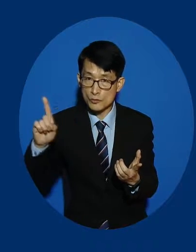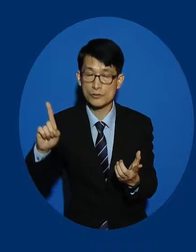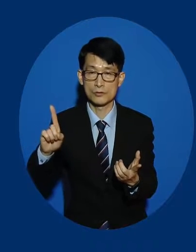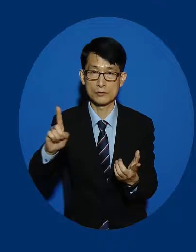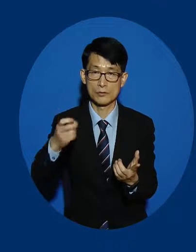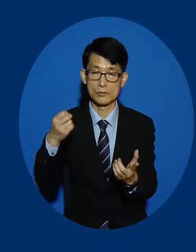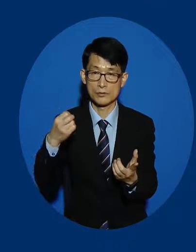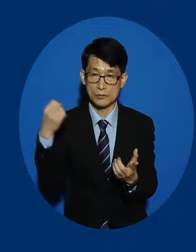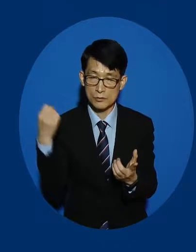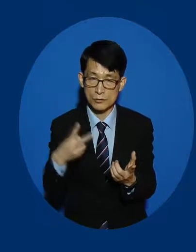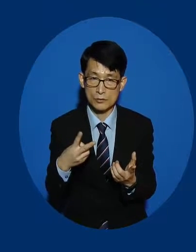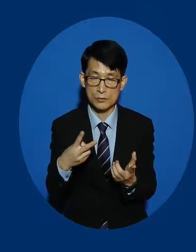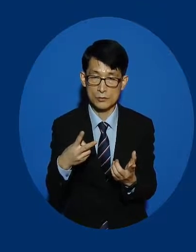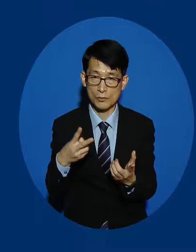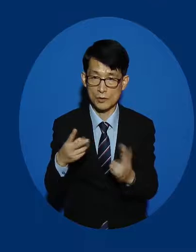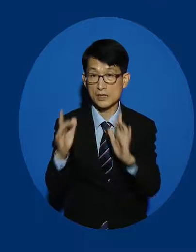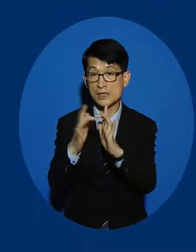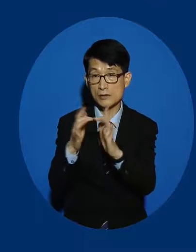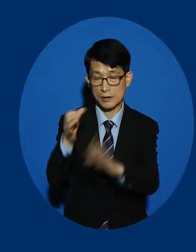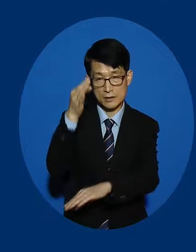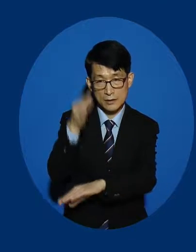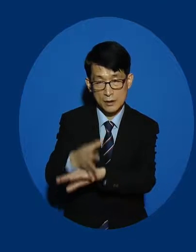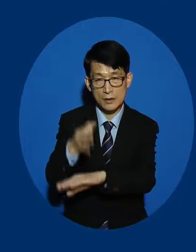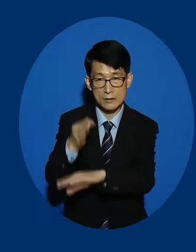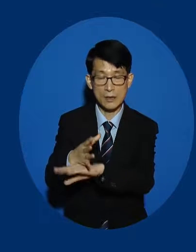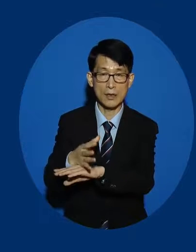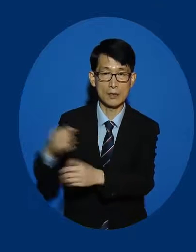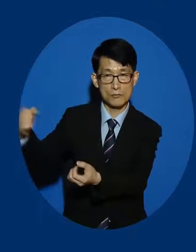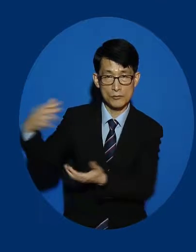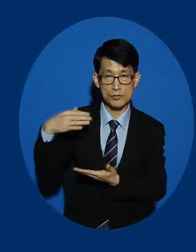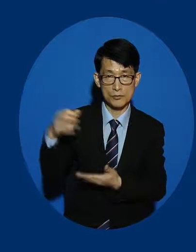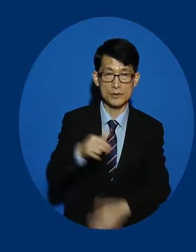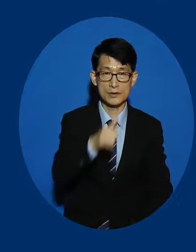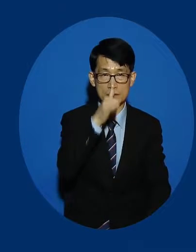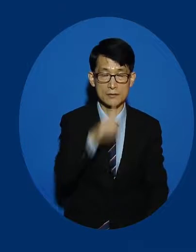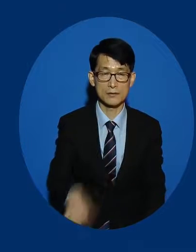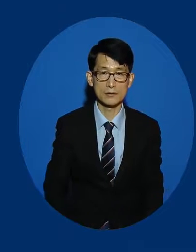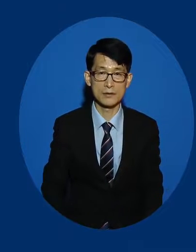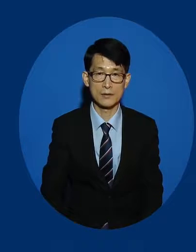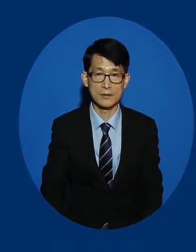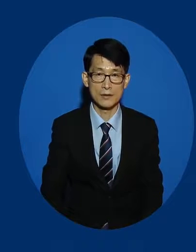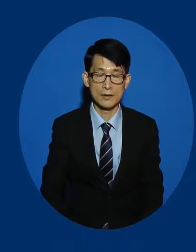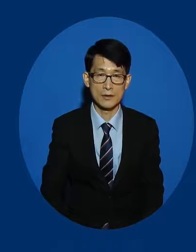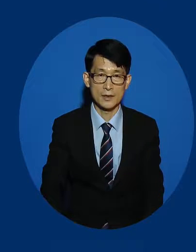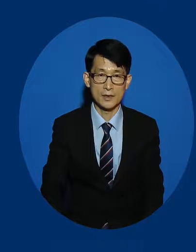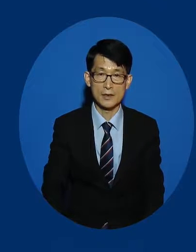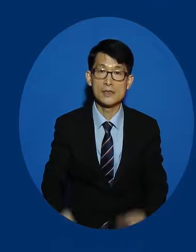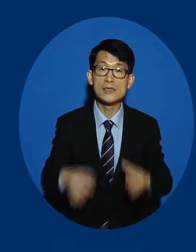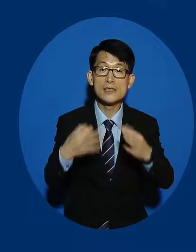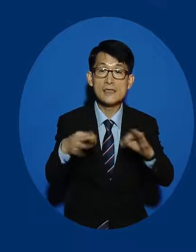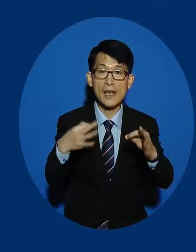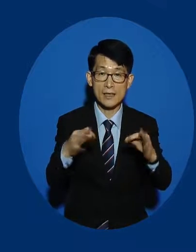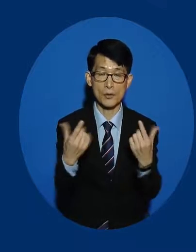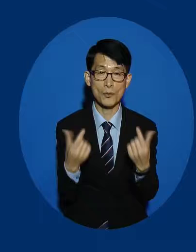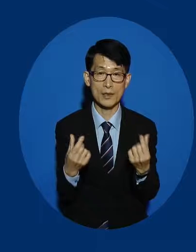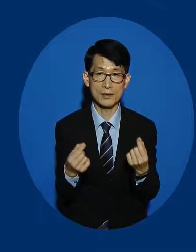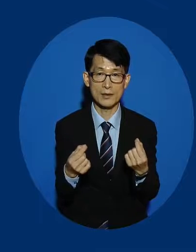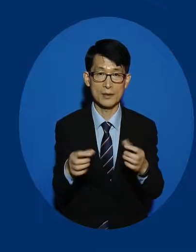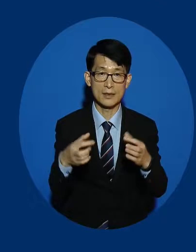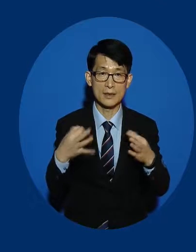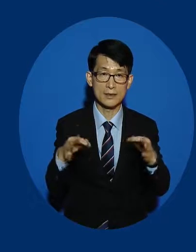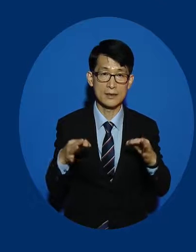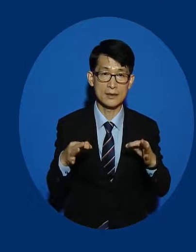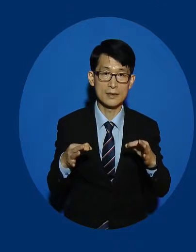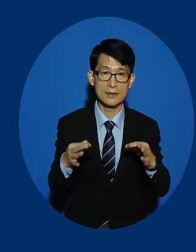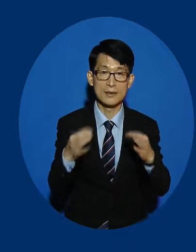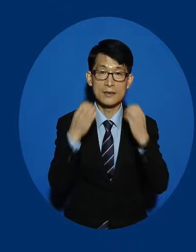그 구입을 하는 경우가 굉장히 많았습니다. 그 다음에 금융도 마찬가지입니다. 금융도 이 새로운 용어, 핀테크라는